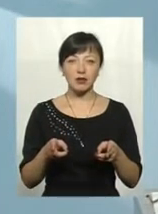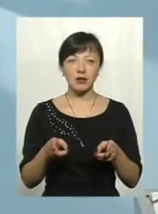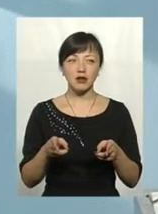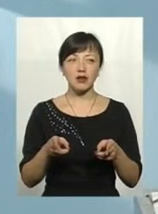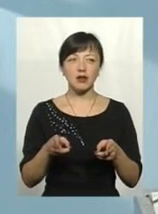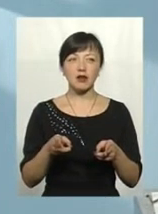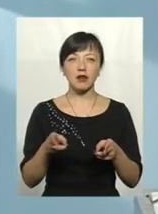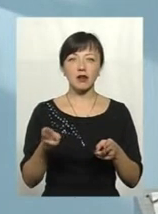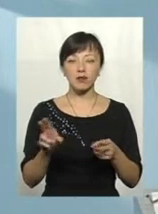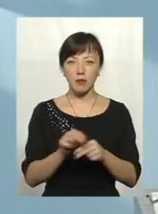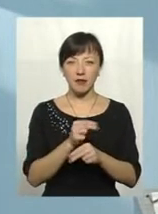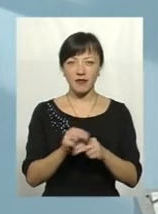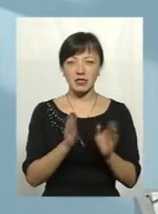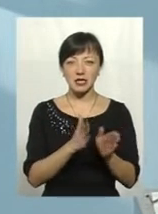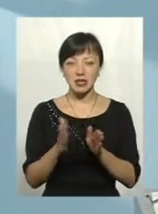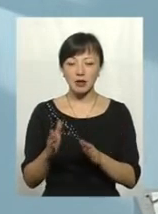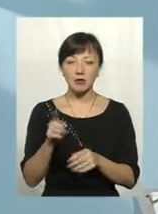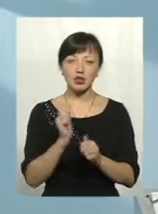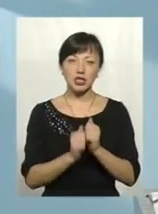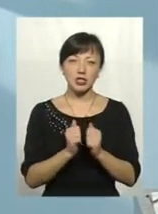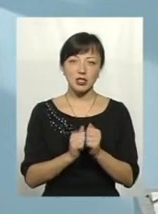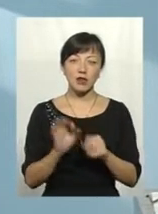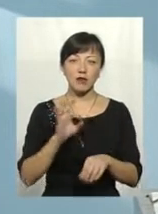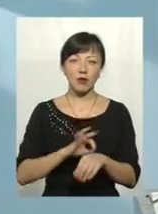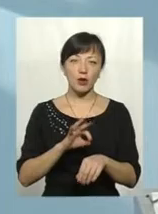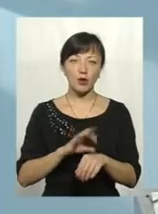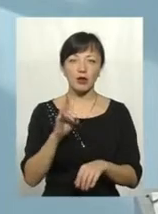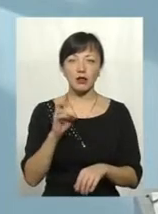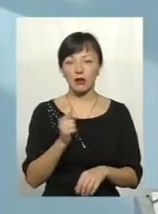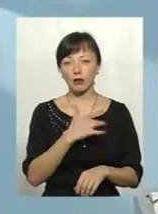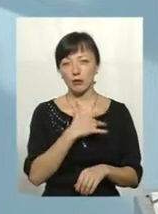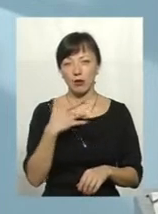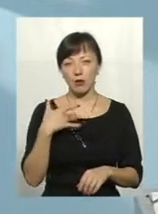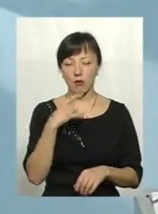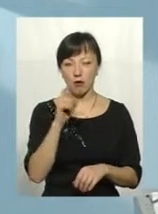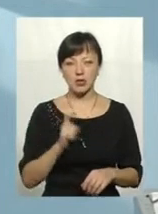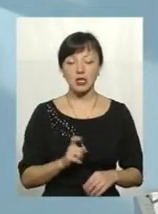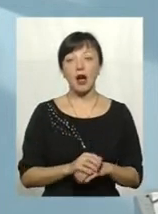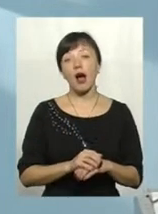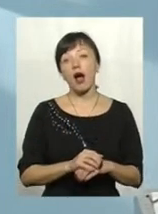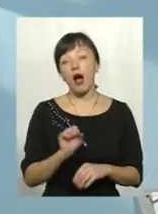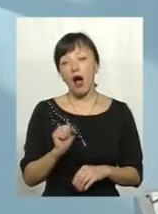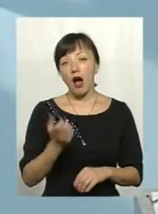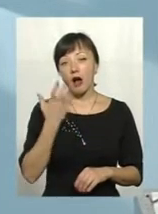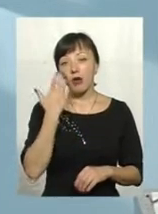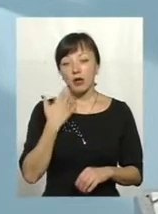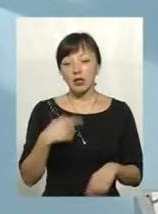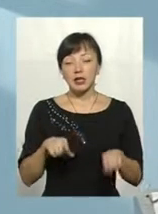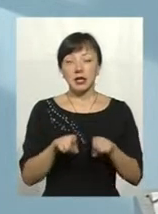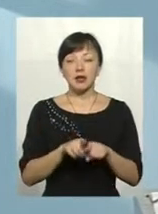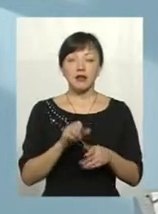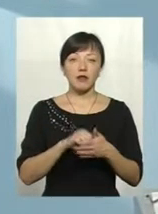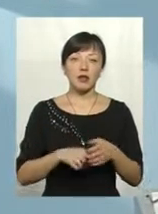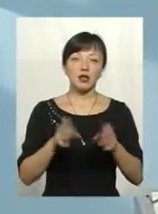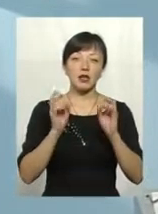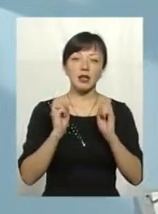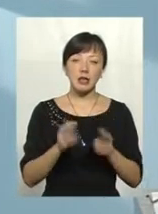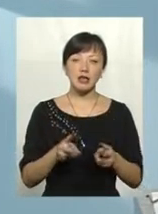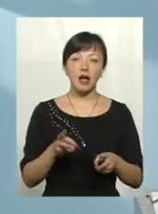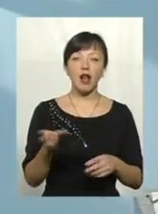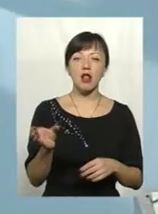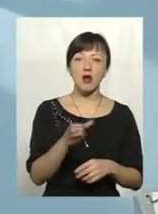системі. І саме вони частіше хворіють на туберкульоз. Так. А коли взяти такі фактори ризику, як